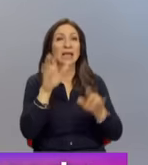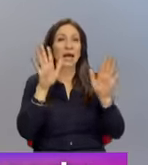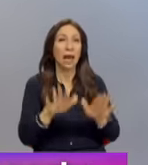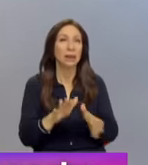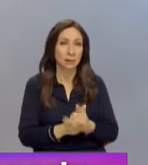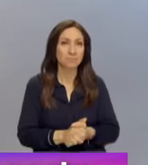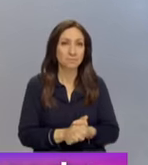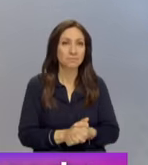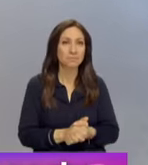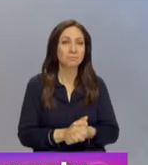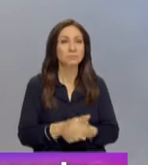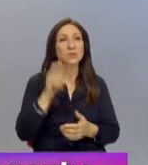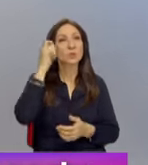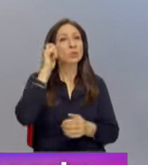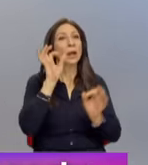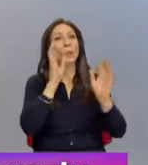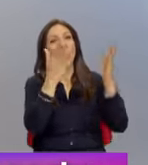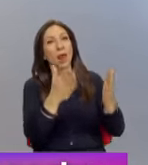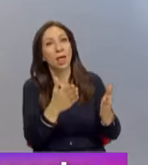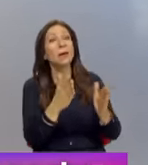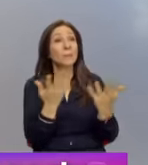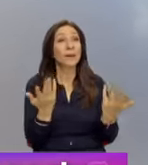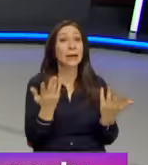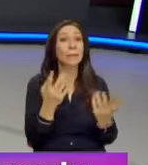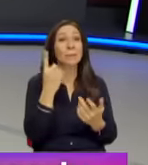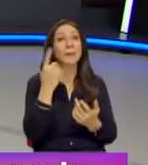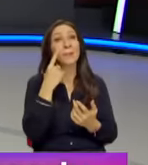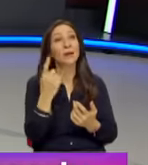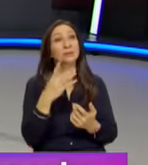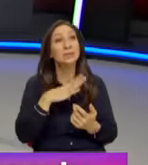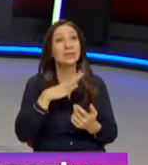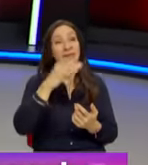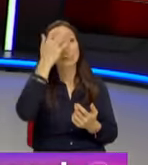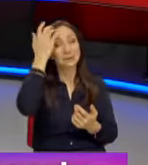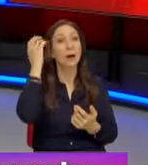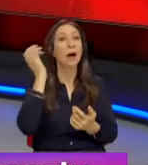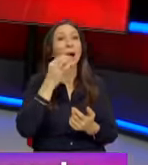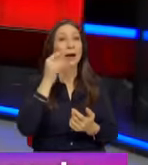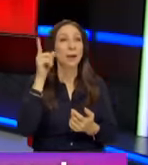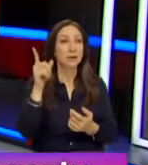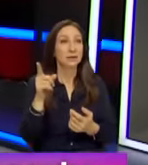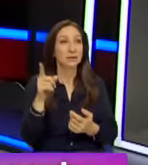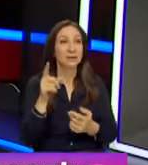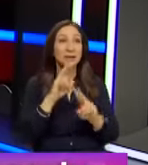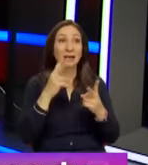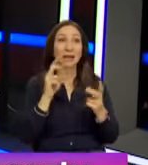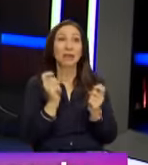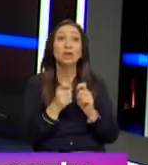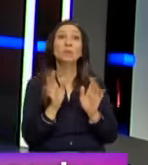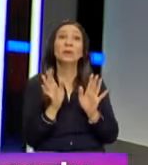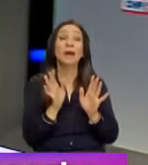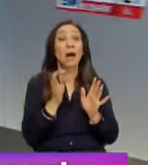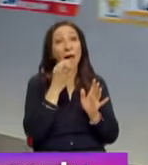%42,38'de kaldı. Üsküdar'daki durum bu. Peki bir de bakalım isterseniz, Ankara'nın rengi